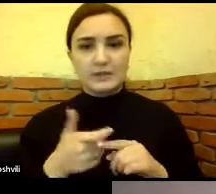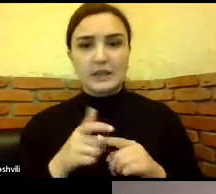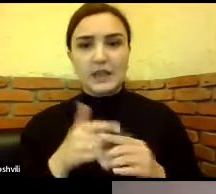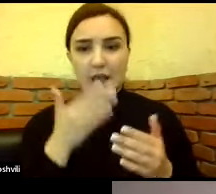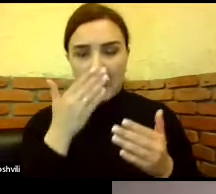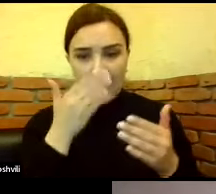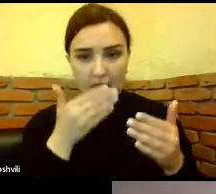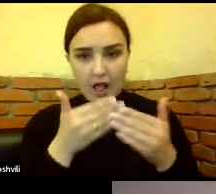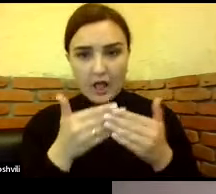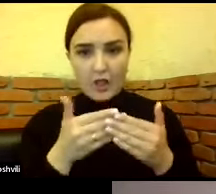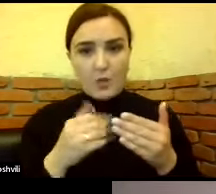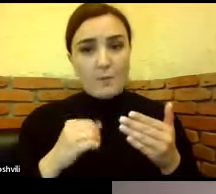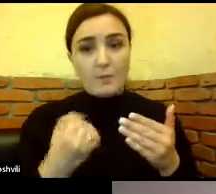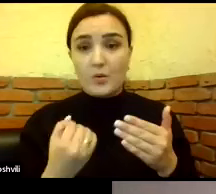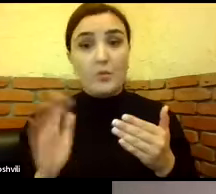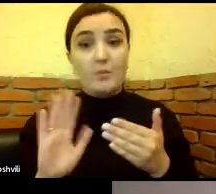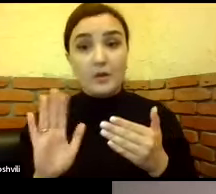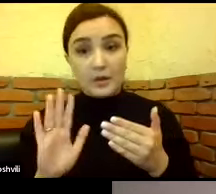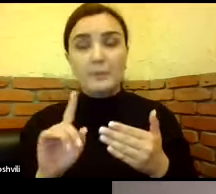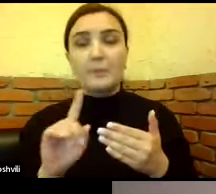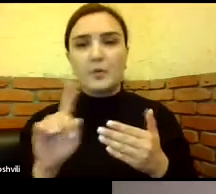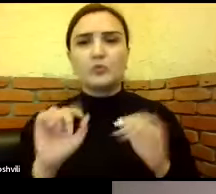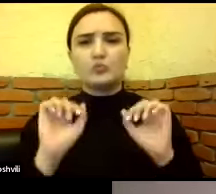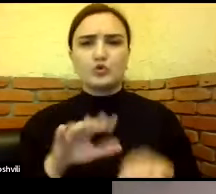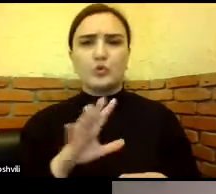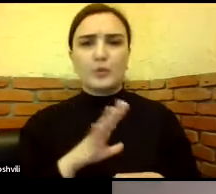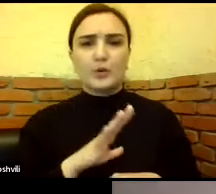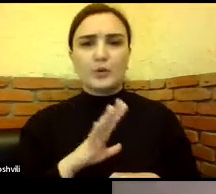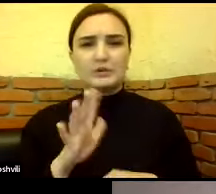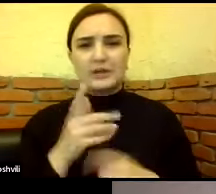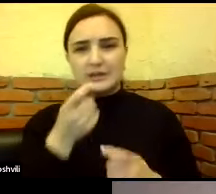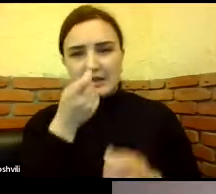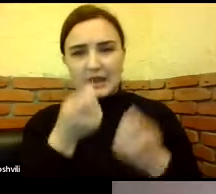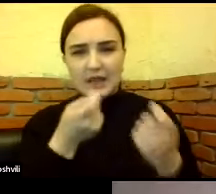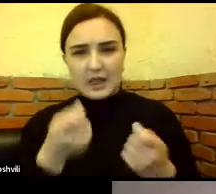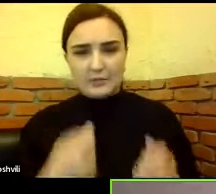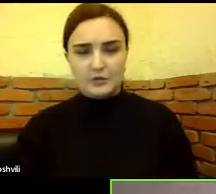დონეზე, ეგზისტენციალურ დონეზე, მაგრამ ეს შეიძლება იყოს პრაგმატულ რამეებში, ხო?